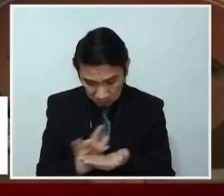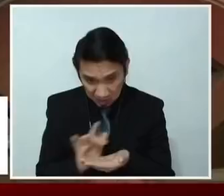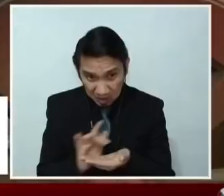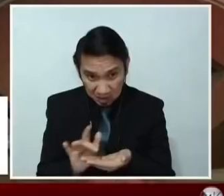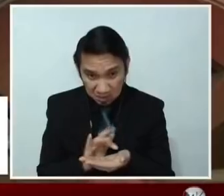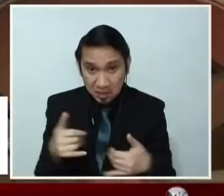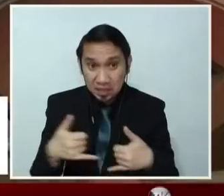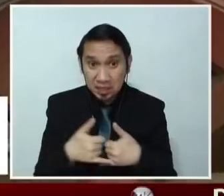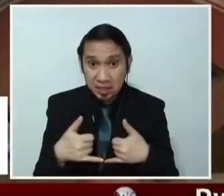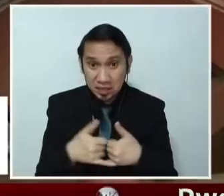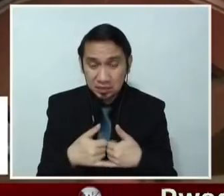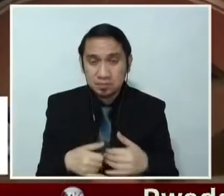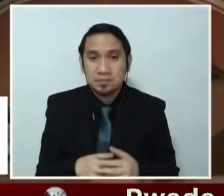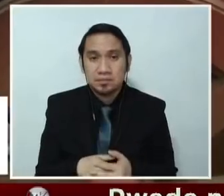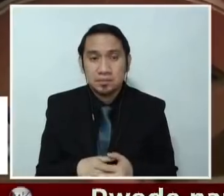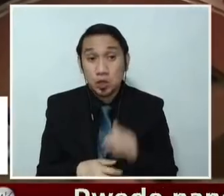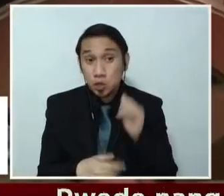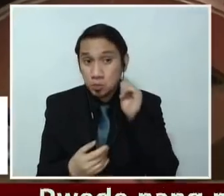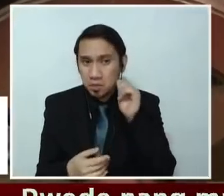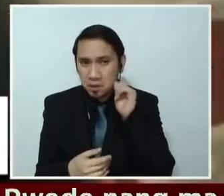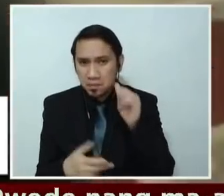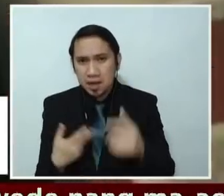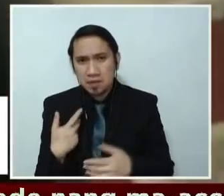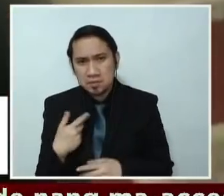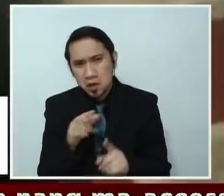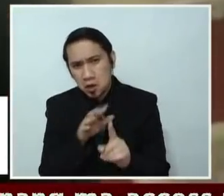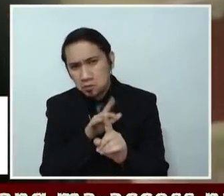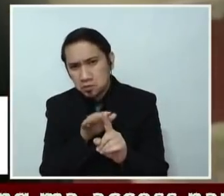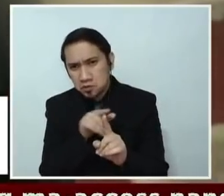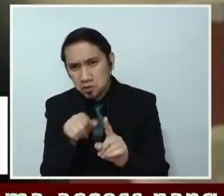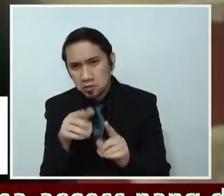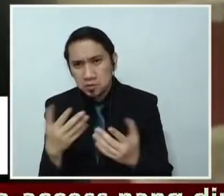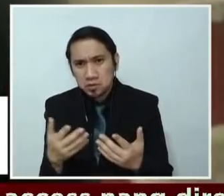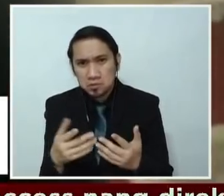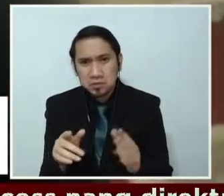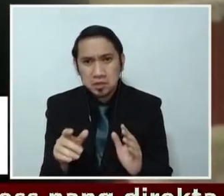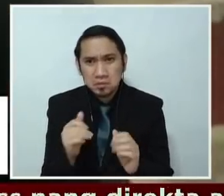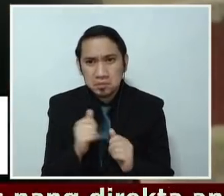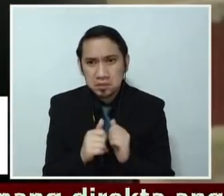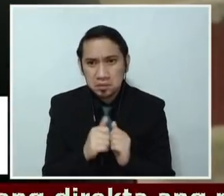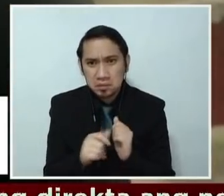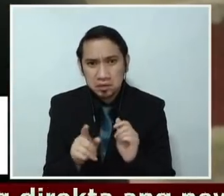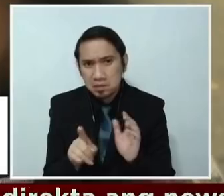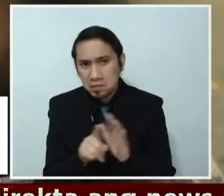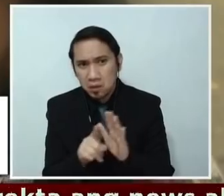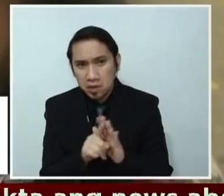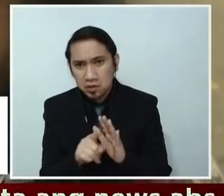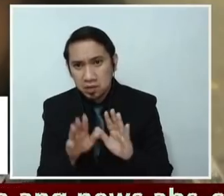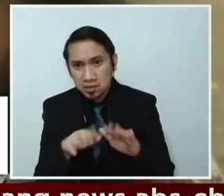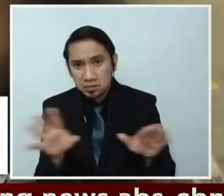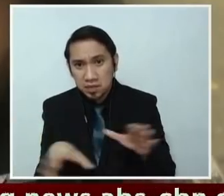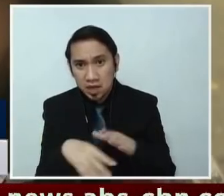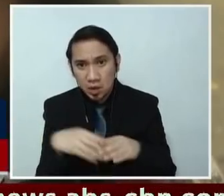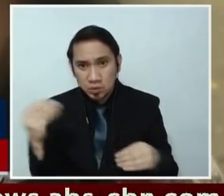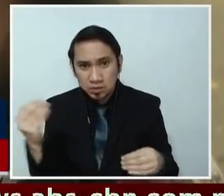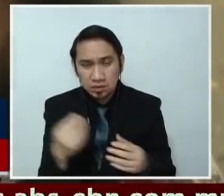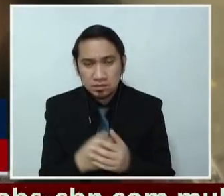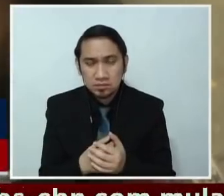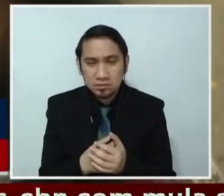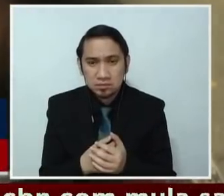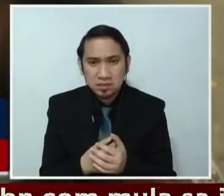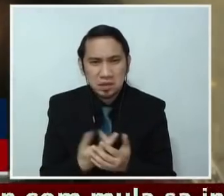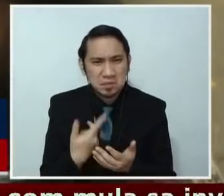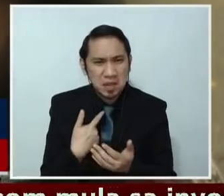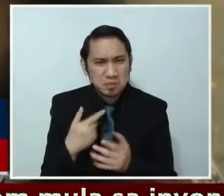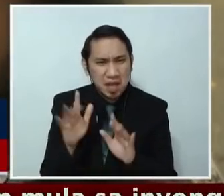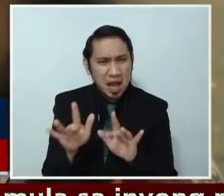Mercy naman, may napansing kakaiba sa kanyang anak mula nang ipagbawal ang mga bata na lumabas. Naawa na ako sa kanya